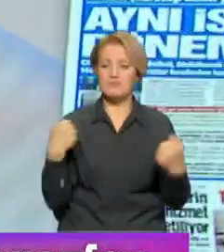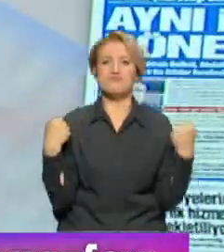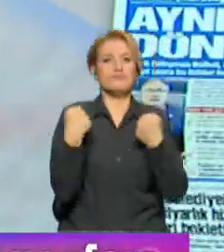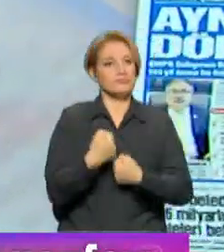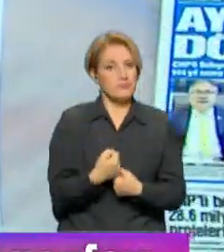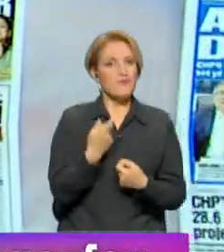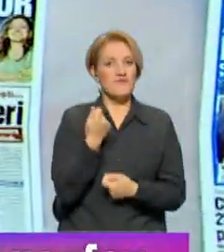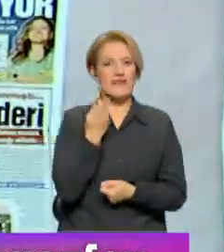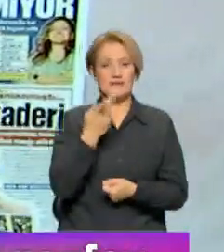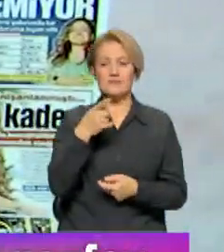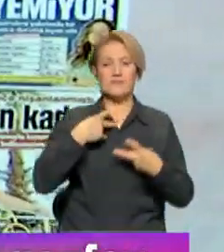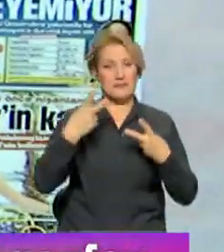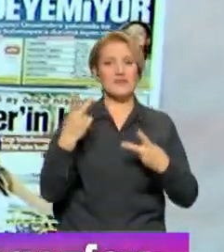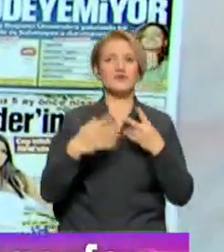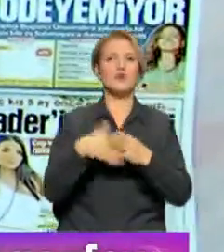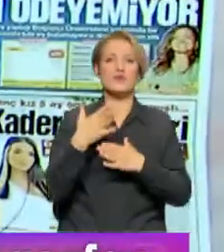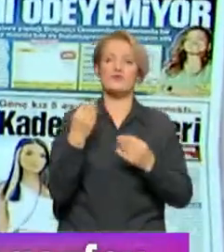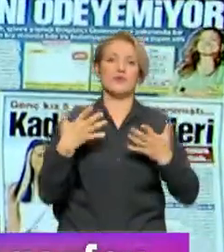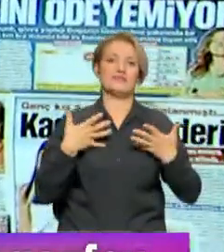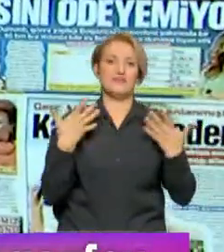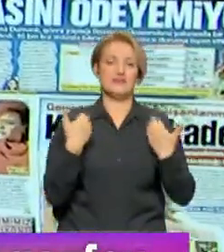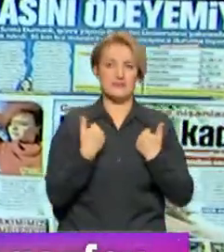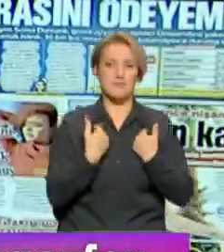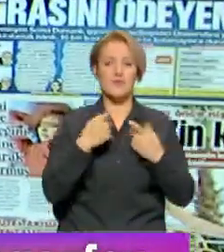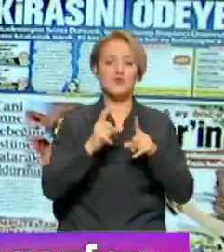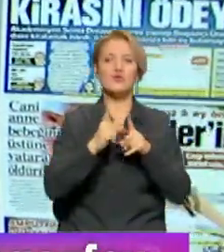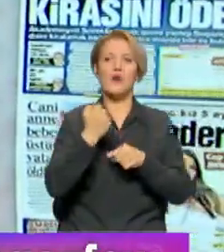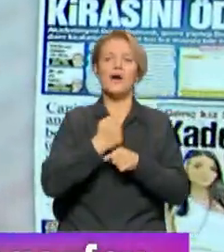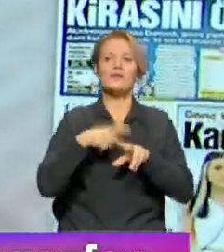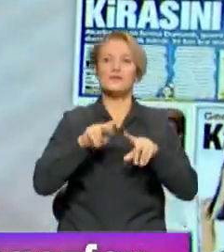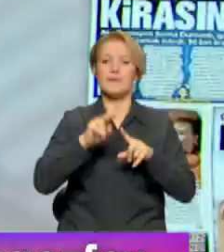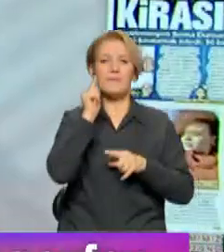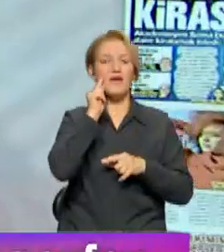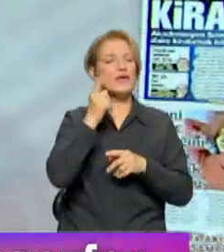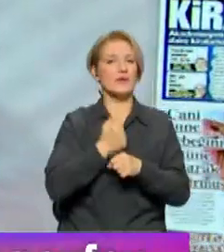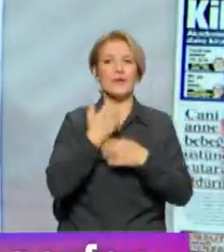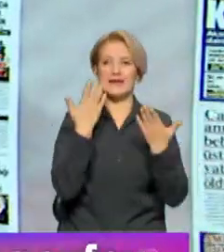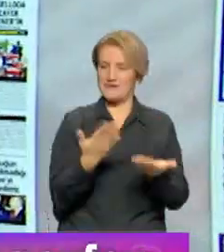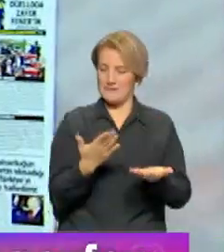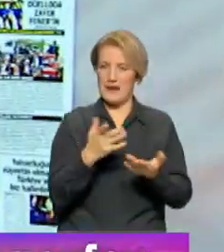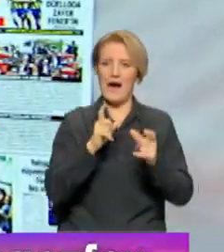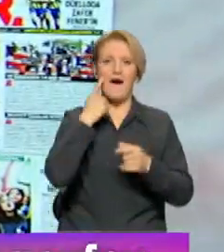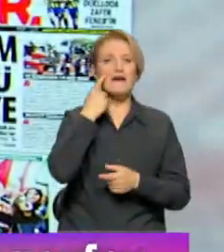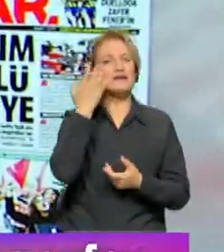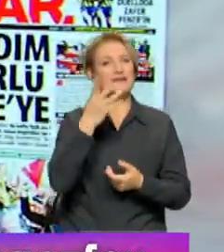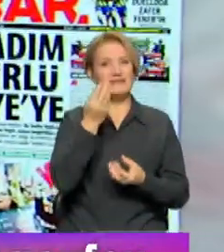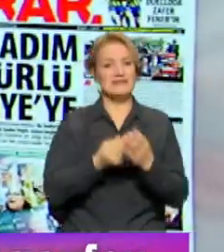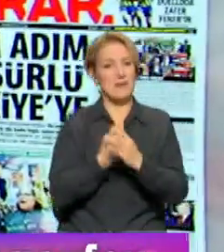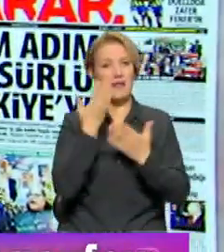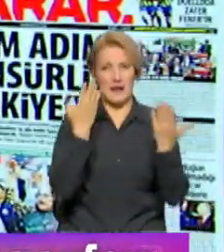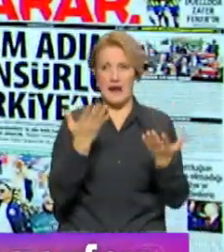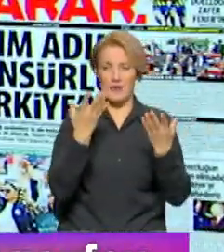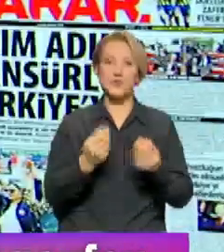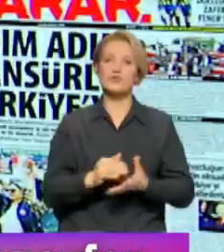fiyatları Bununla ilgili de bize mesaj gönderirseniz çok seviniriz Doğan Bey günaydın Hayırlı sabahlar diliyorum demiş bizlere Bizden de size